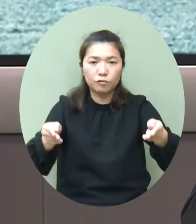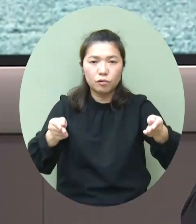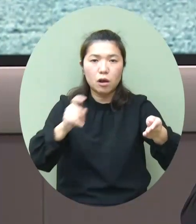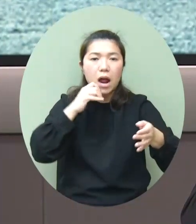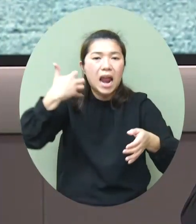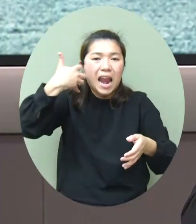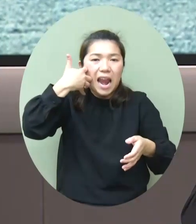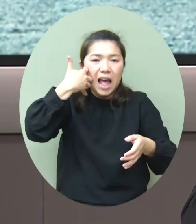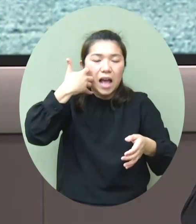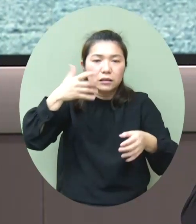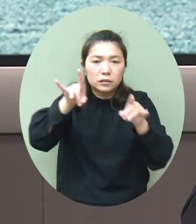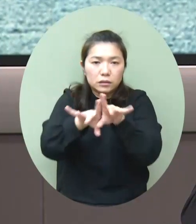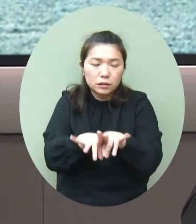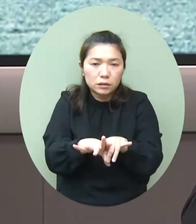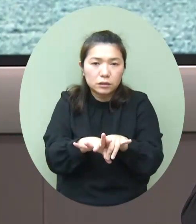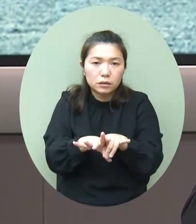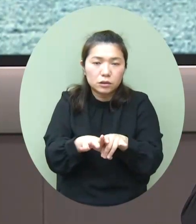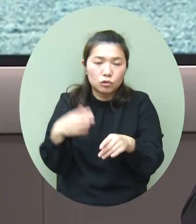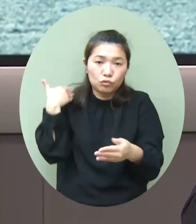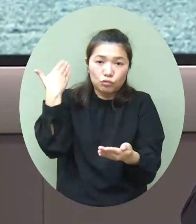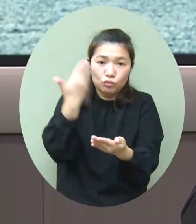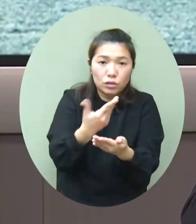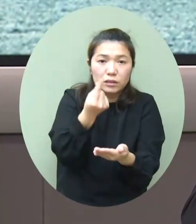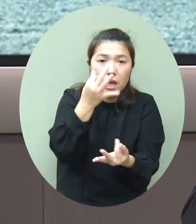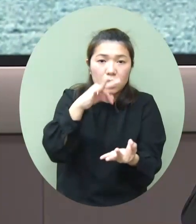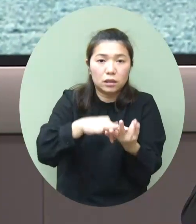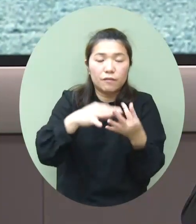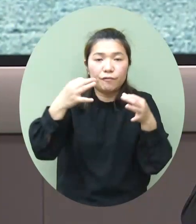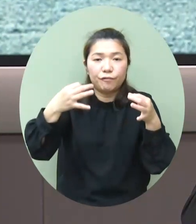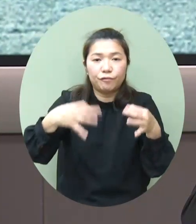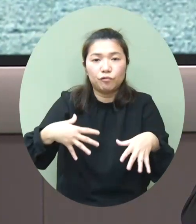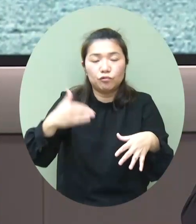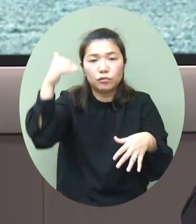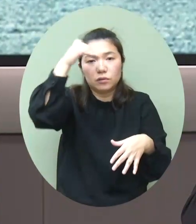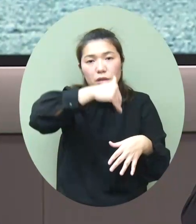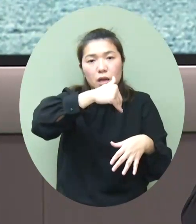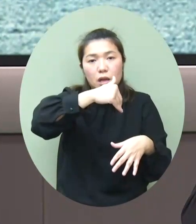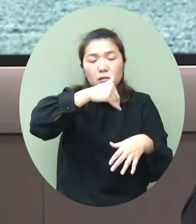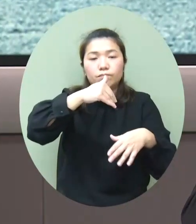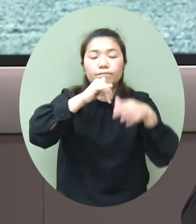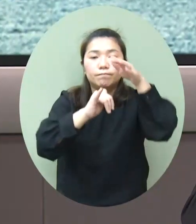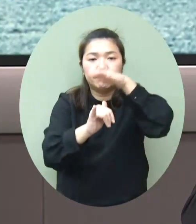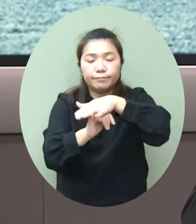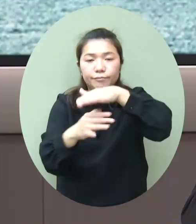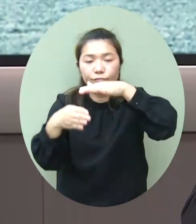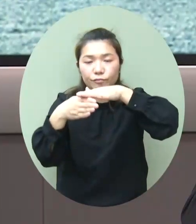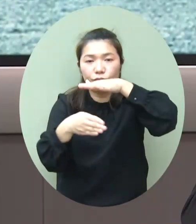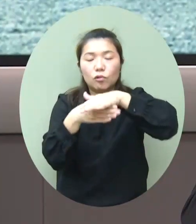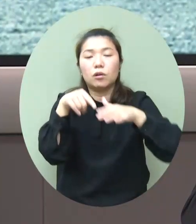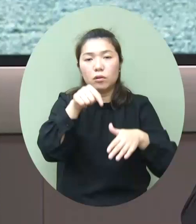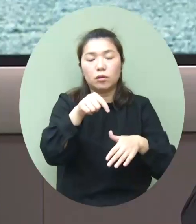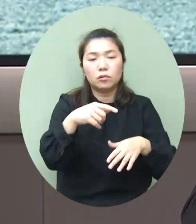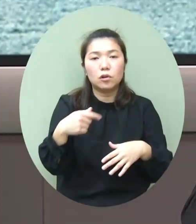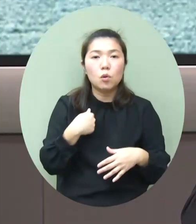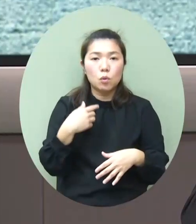沙田、富山的殓房的一些位置腾出来的，3月2号开始使用。我们